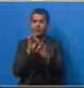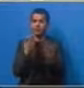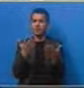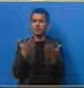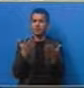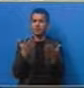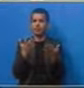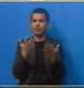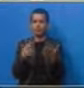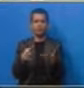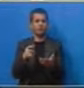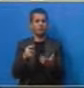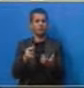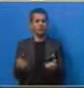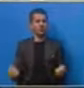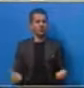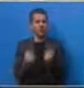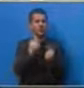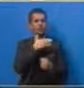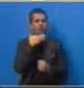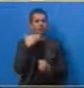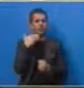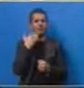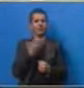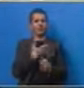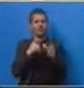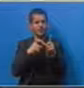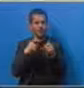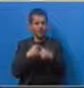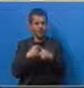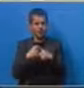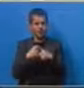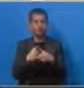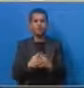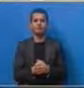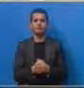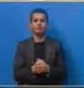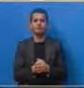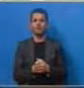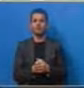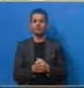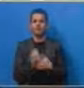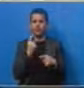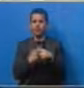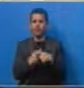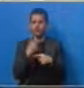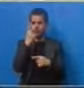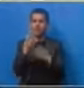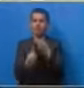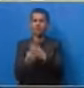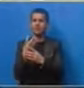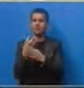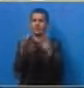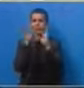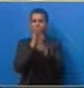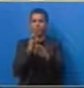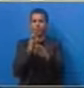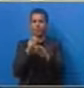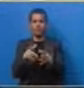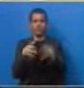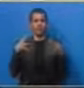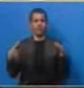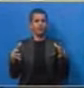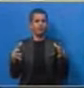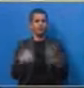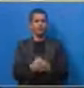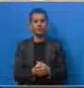dinitoze të gjendjes shumë të vështirë të Forcës së Sigurisë Kosovës, pa lërë më të pretendohej për një zhvillim më shumë të kësaj force, për